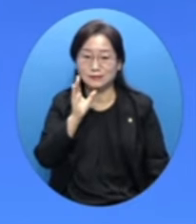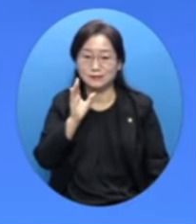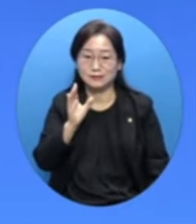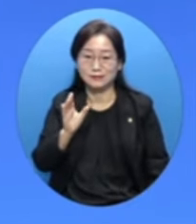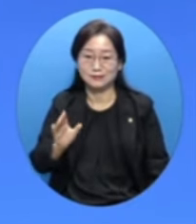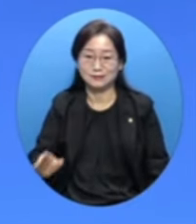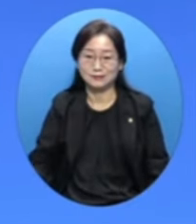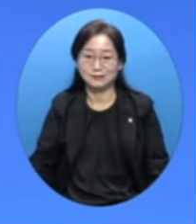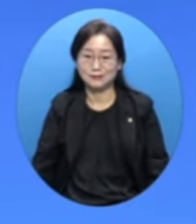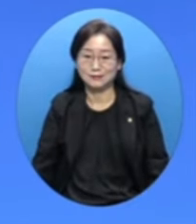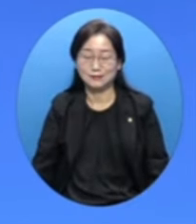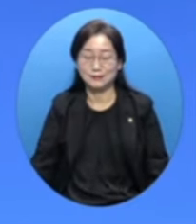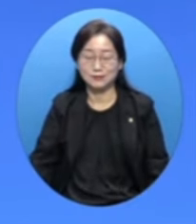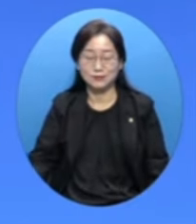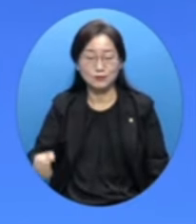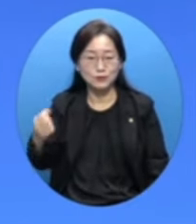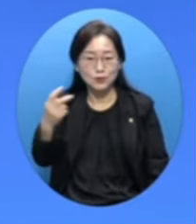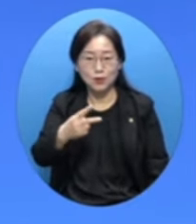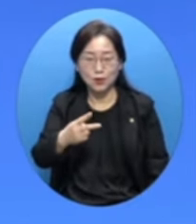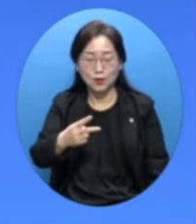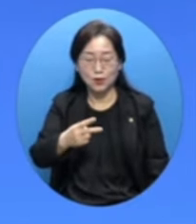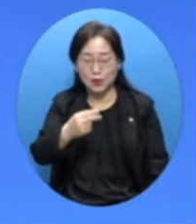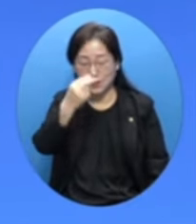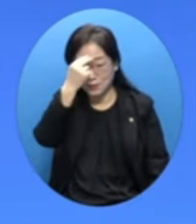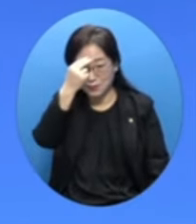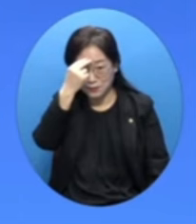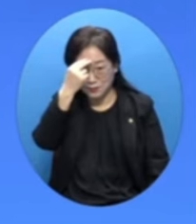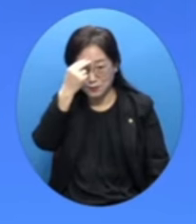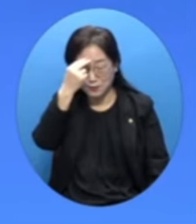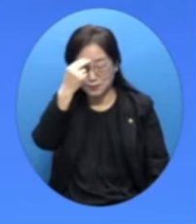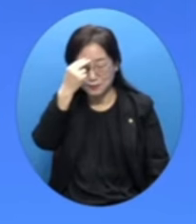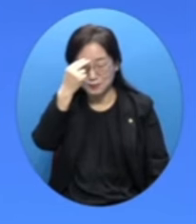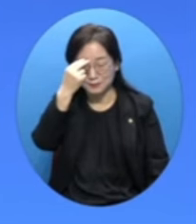어르신이나 아주 어렵고 힘들게